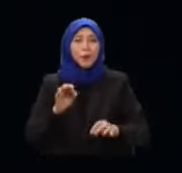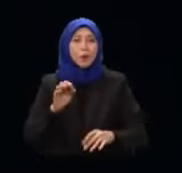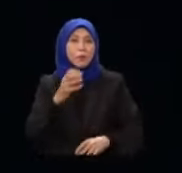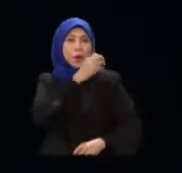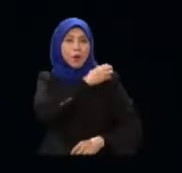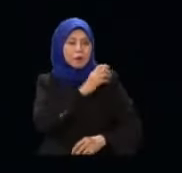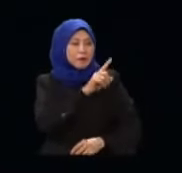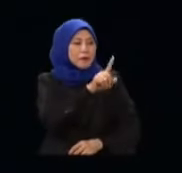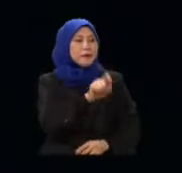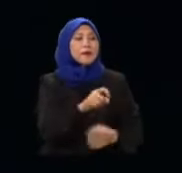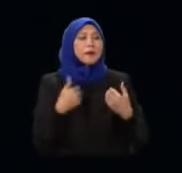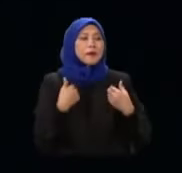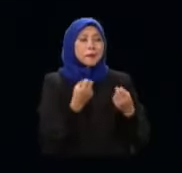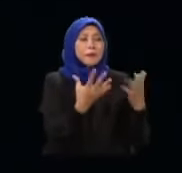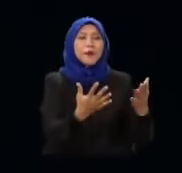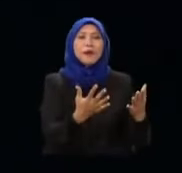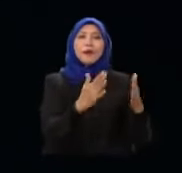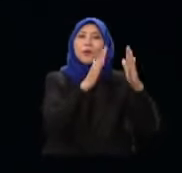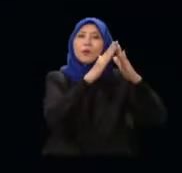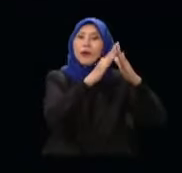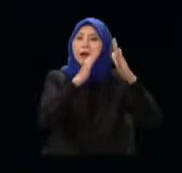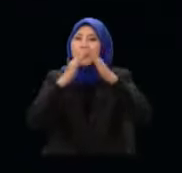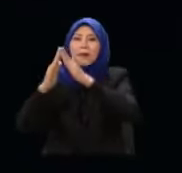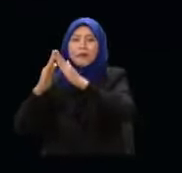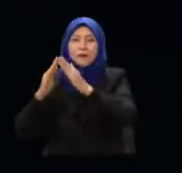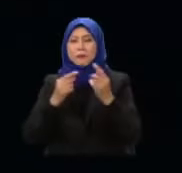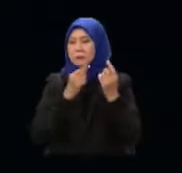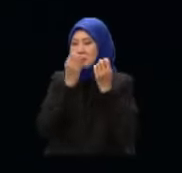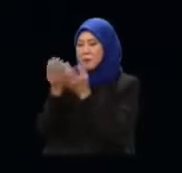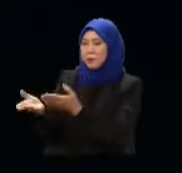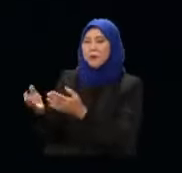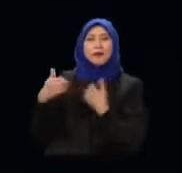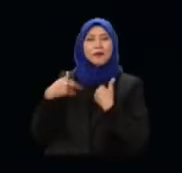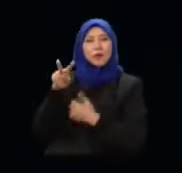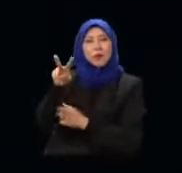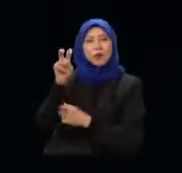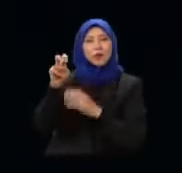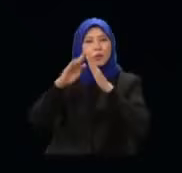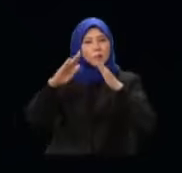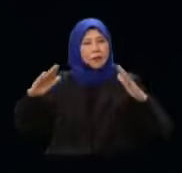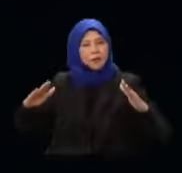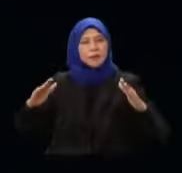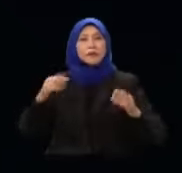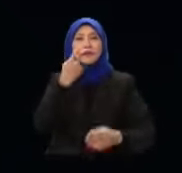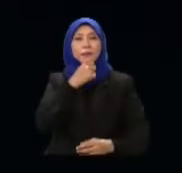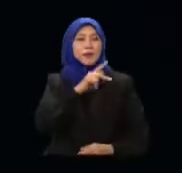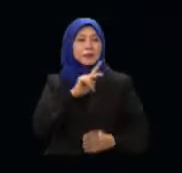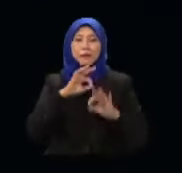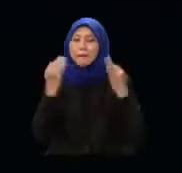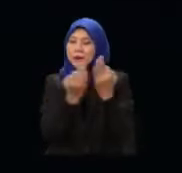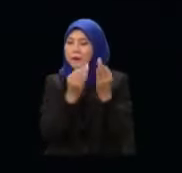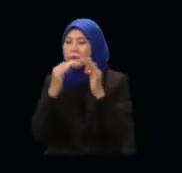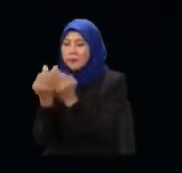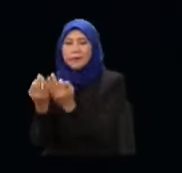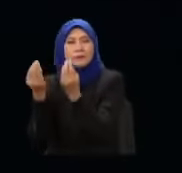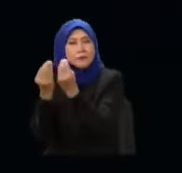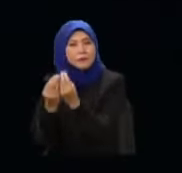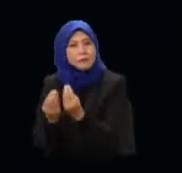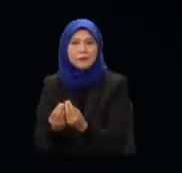deh gua apa gua mah dekat kampung nih ratu ad200 semua dibeli sebut saya tiap-tiap BUMN atau tebel ketua keluarga dirumah